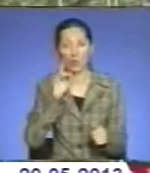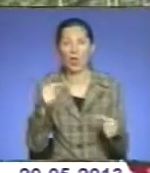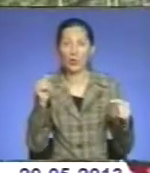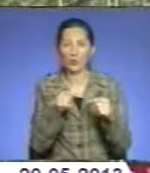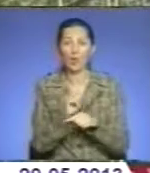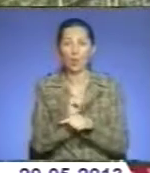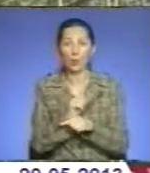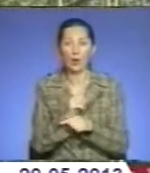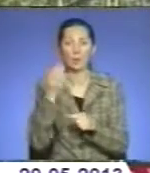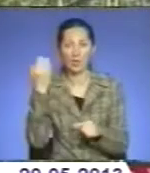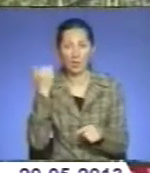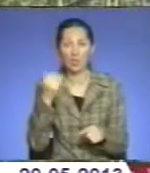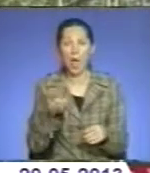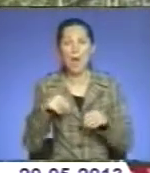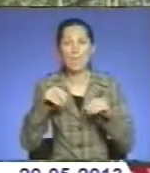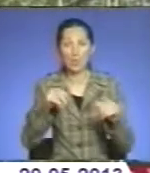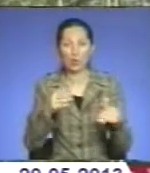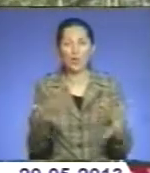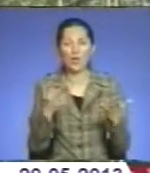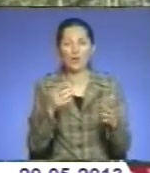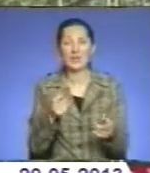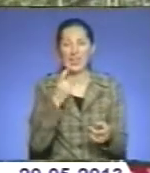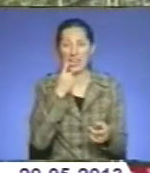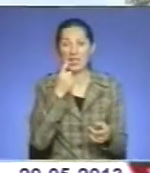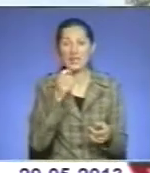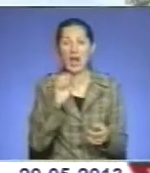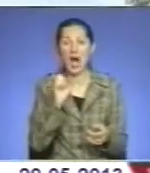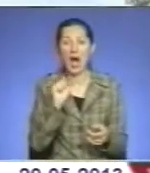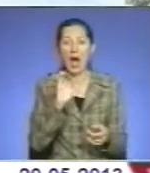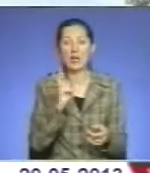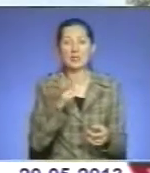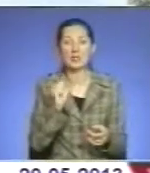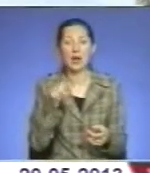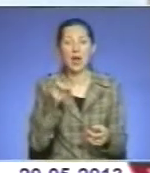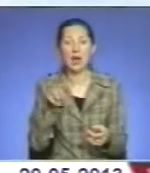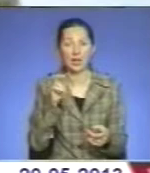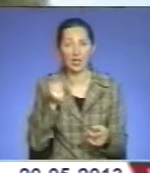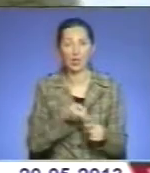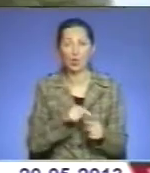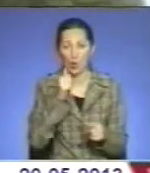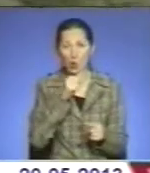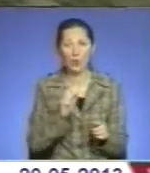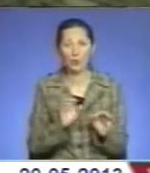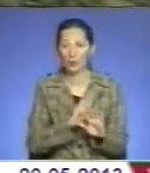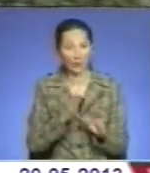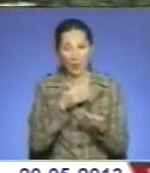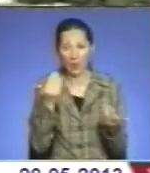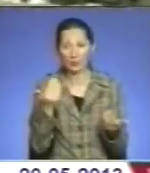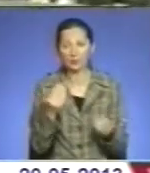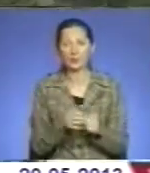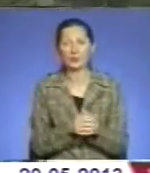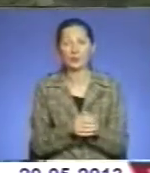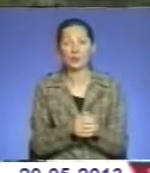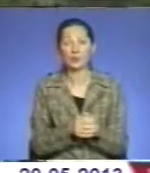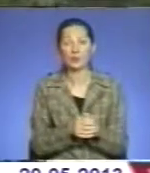виявили яйця аскарид, цьогорічні результати перевірки задовільні. Щоправда, пляж не введений в експлуатацію через недопрацювання орендарів.